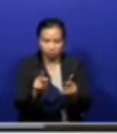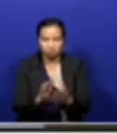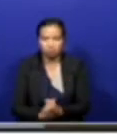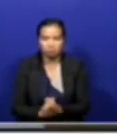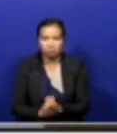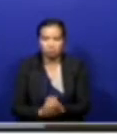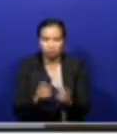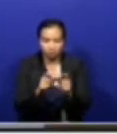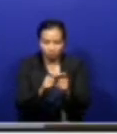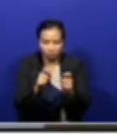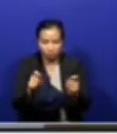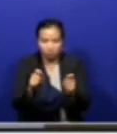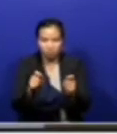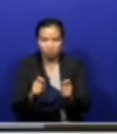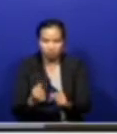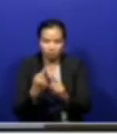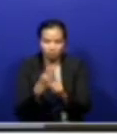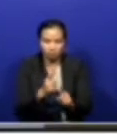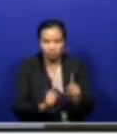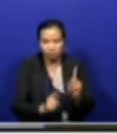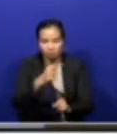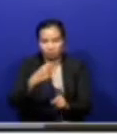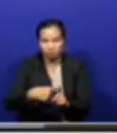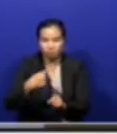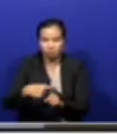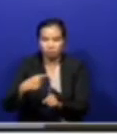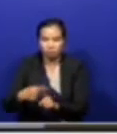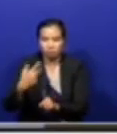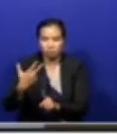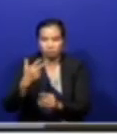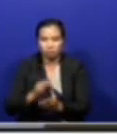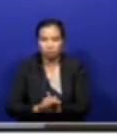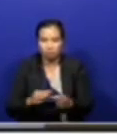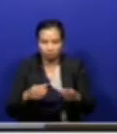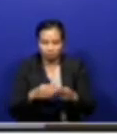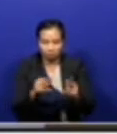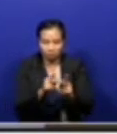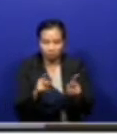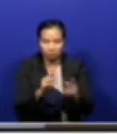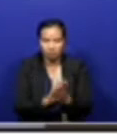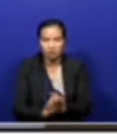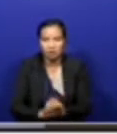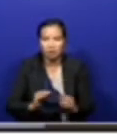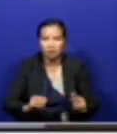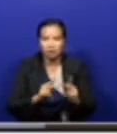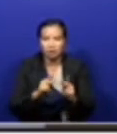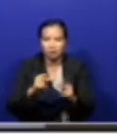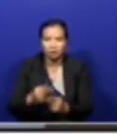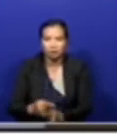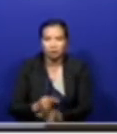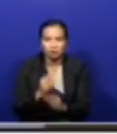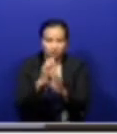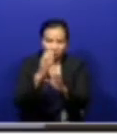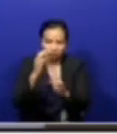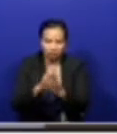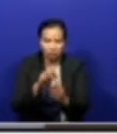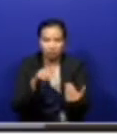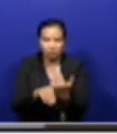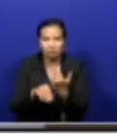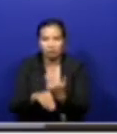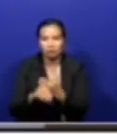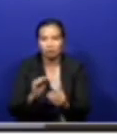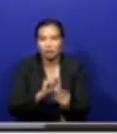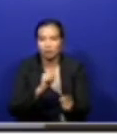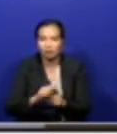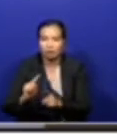อนุให้ติดตามทุก3เดือนหน่อยว่าคณะทั้งหลายแหล่ไม่ว่าจะเป็นกรมการขนส่งทางบกคมนาคมหน่วยงานต่างๆเนี่ย